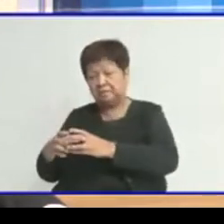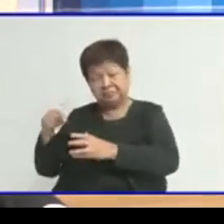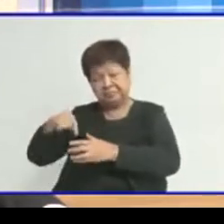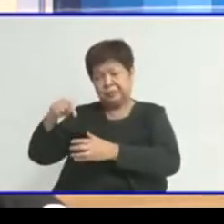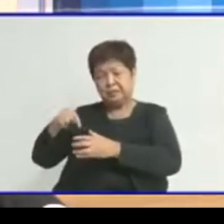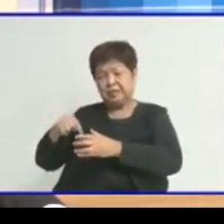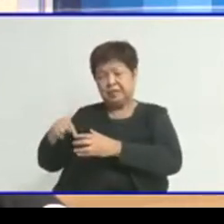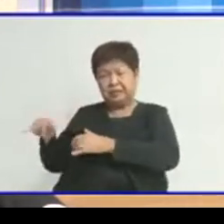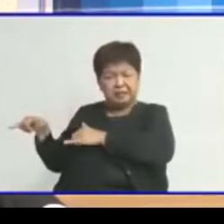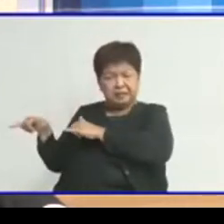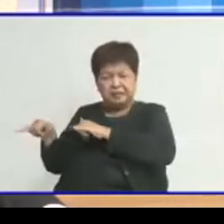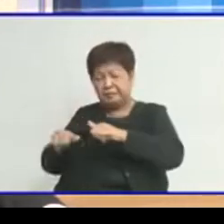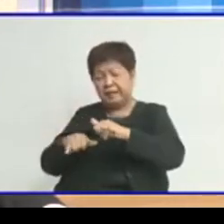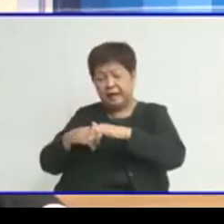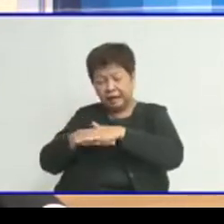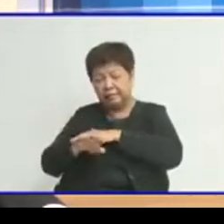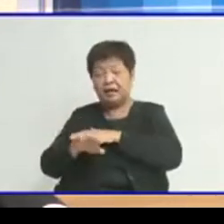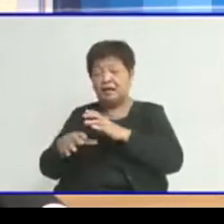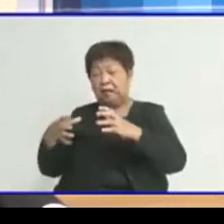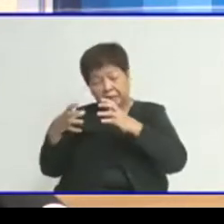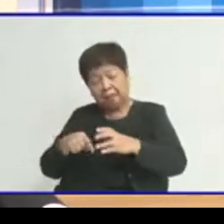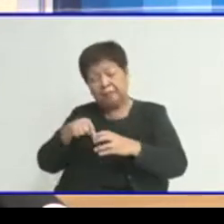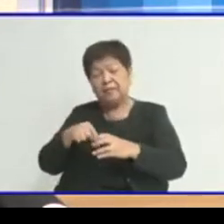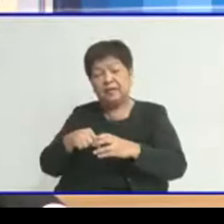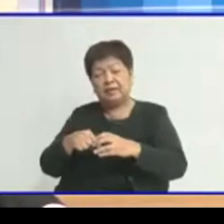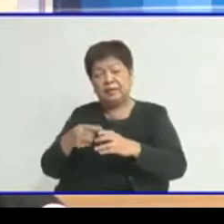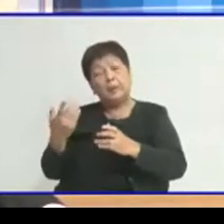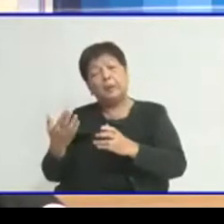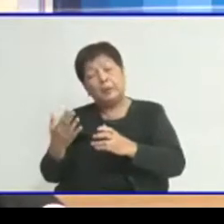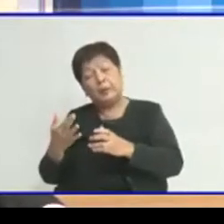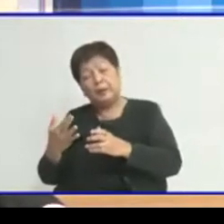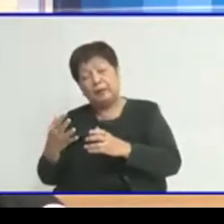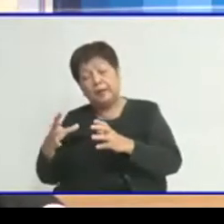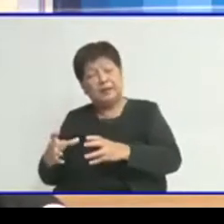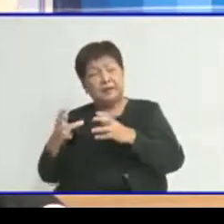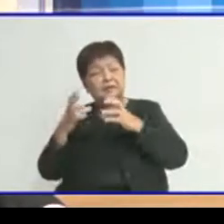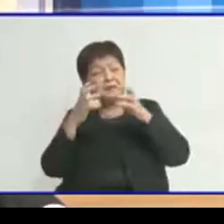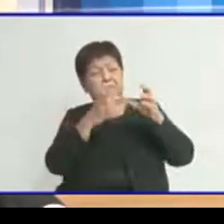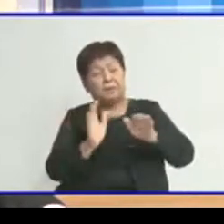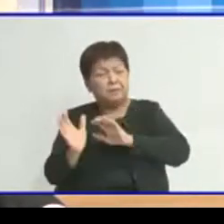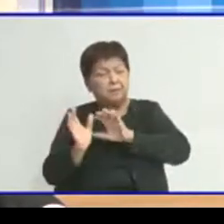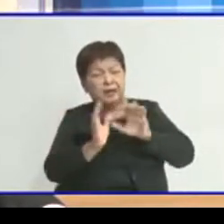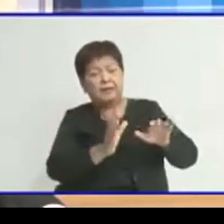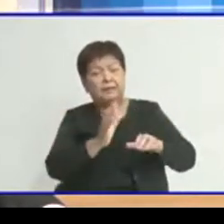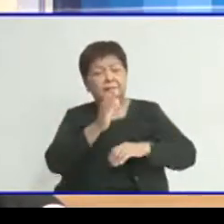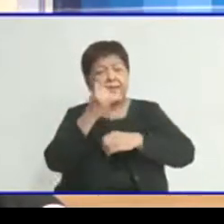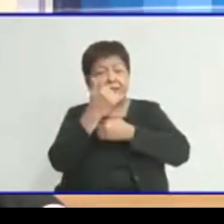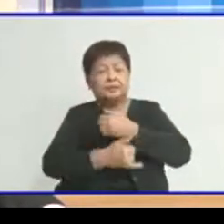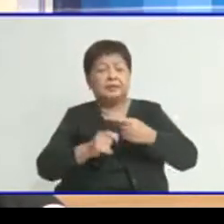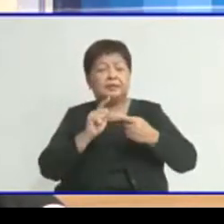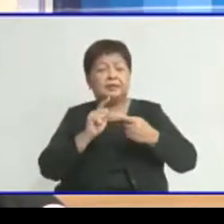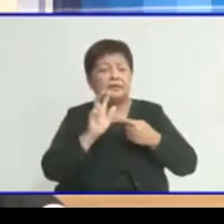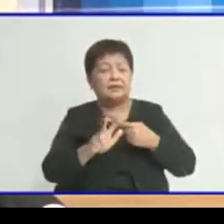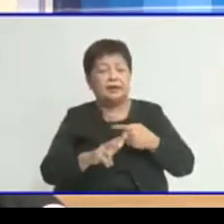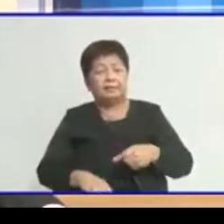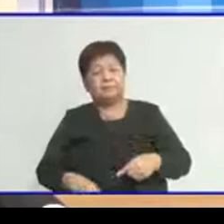างที่กล่าวเรียนไปก็คือสุดท้ายแล้วเป็นการตัดสินใจของประเทศเหล่านั้นนะคะเพราะฉะนั้นยูเนเซียที่เป็นเพียงแค่คนส่งเรื่องต่อก็อาจ